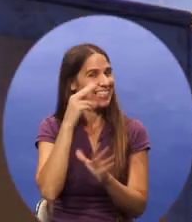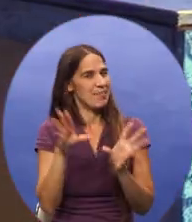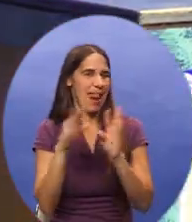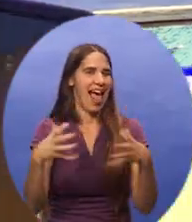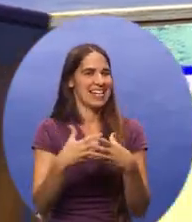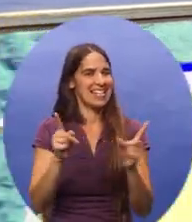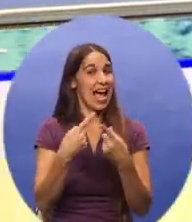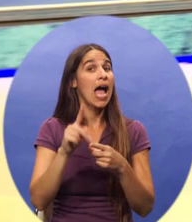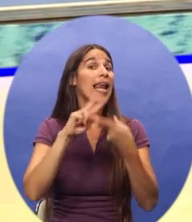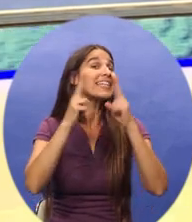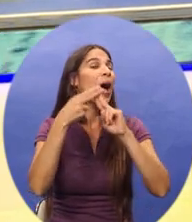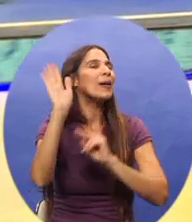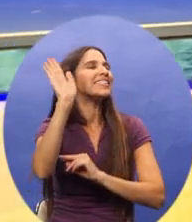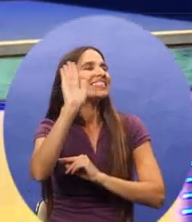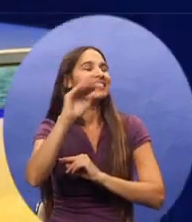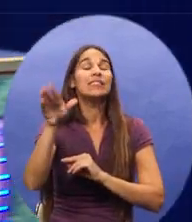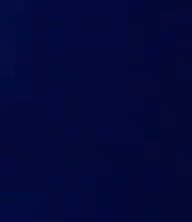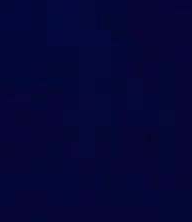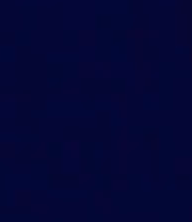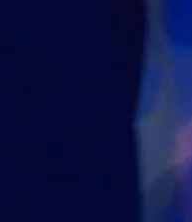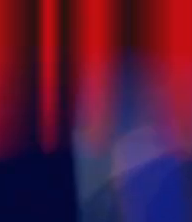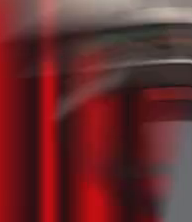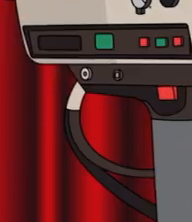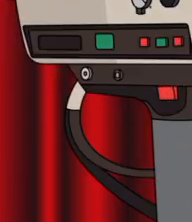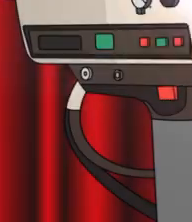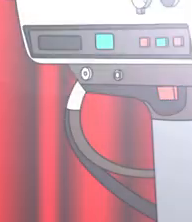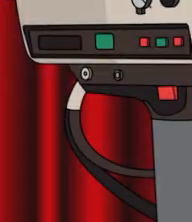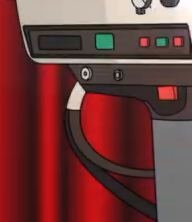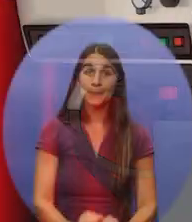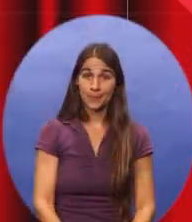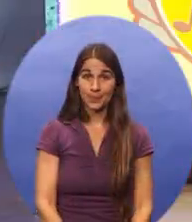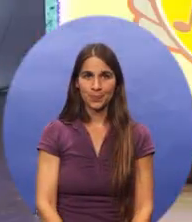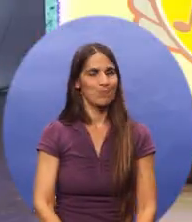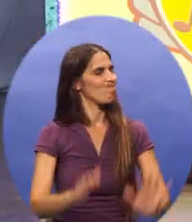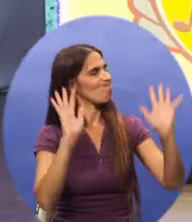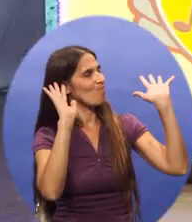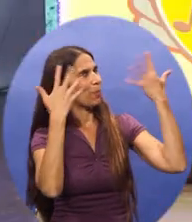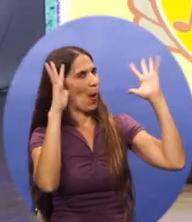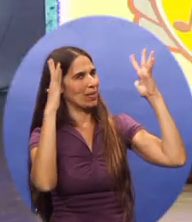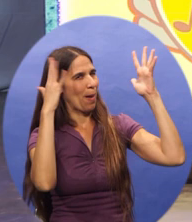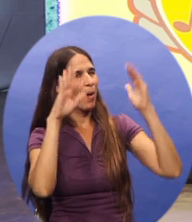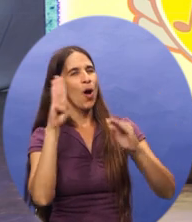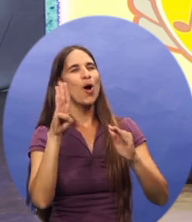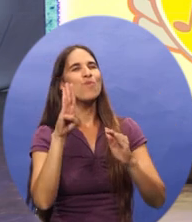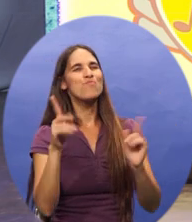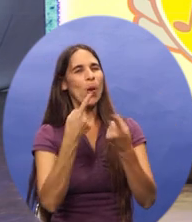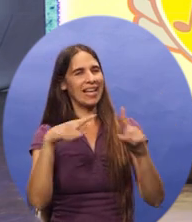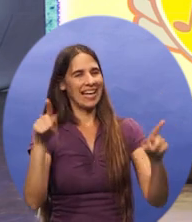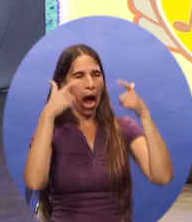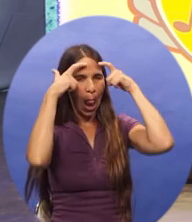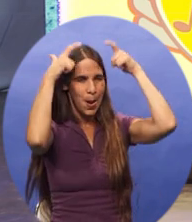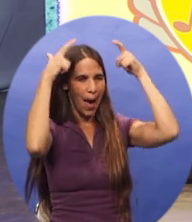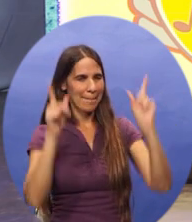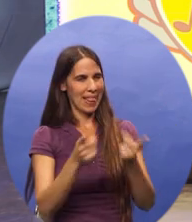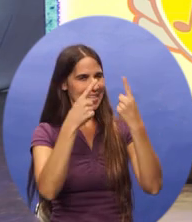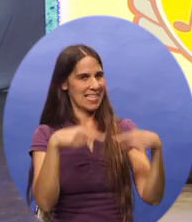הנה הלהקה שלי. להתראות. לוס פיטיטוס! לוס פיטיטוס! מחיאות כפיים לבוא נקרא